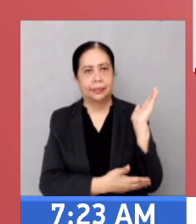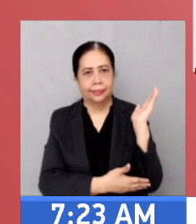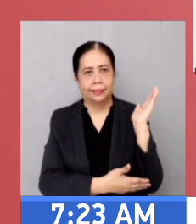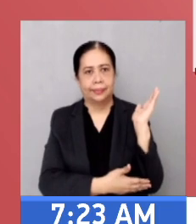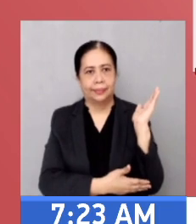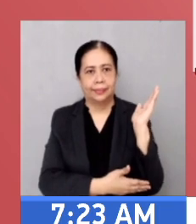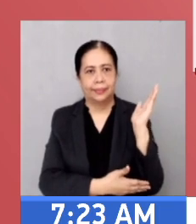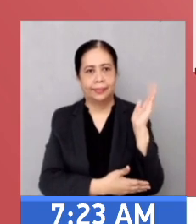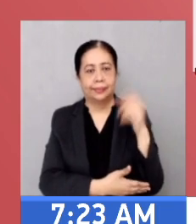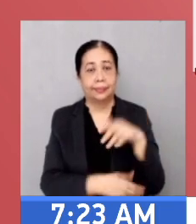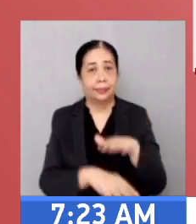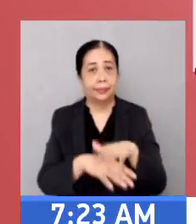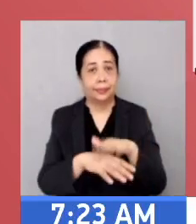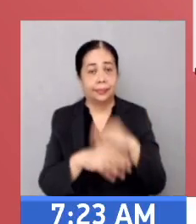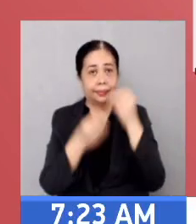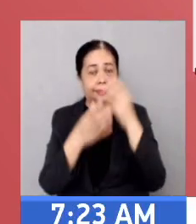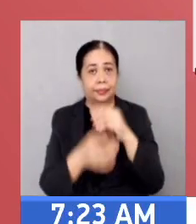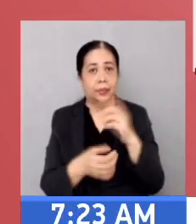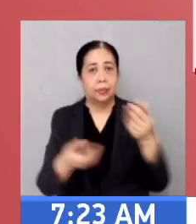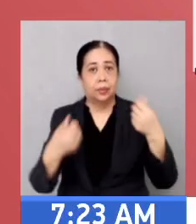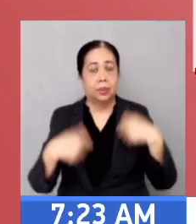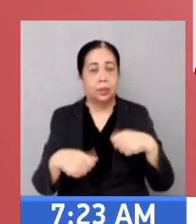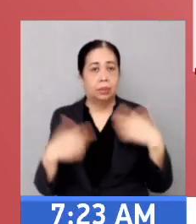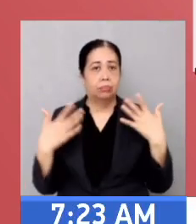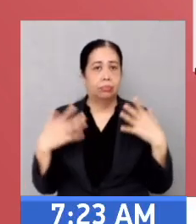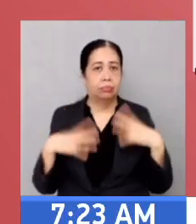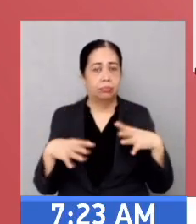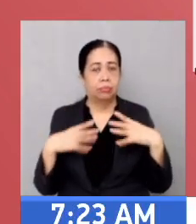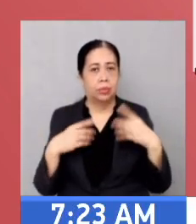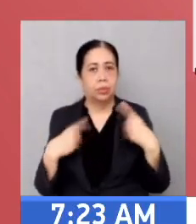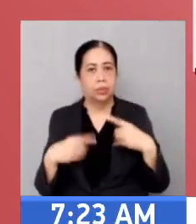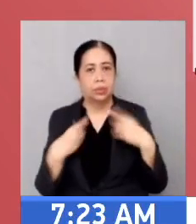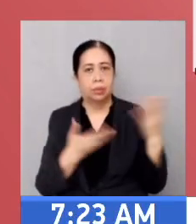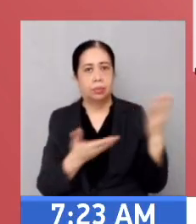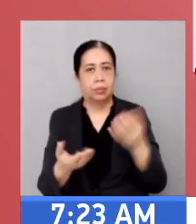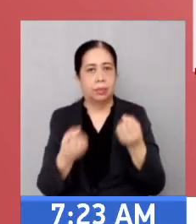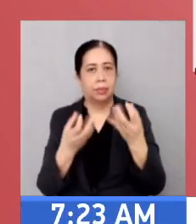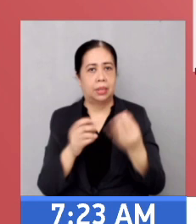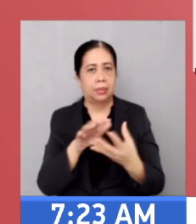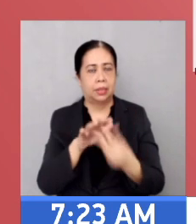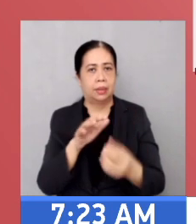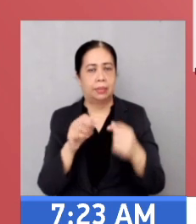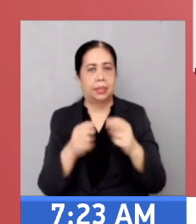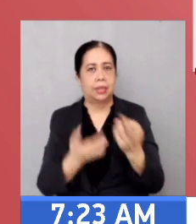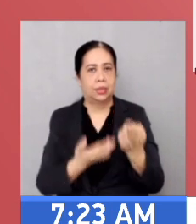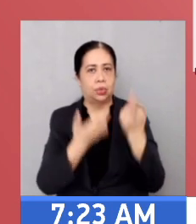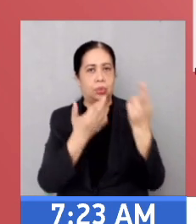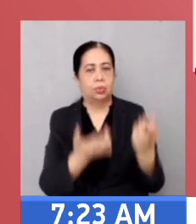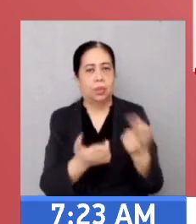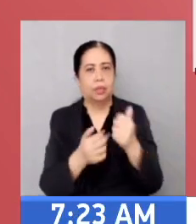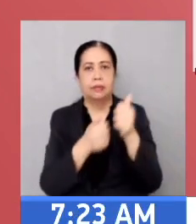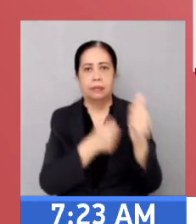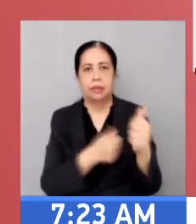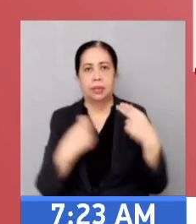nila LGU, magsuot ng casual attire, magdala ng maraming kopya ng resume at sumunod sa health